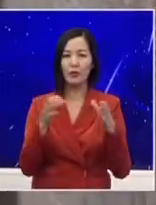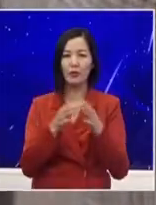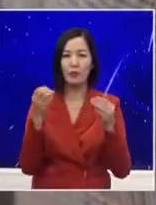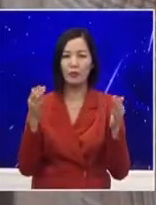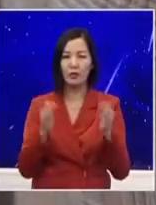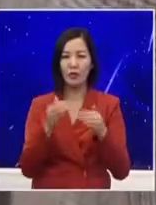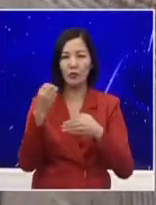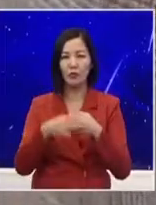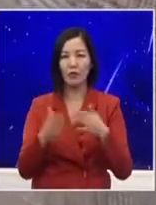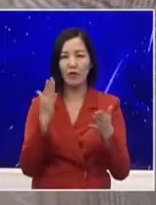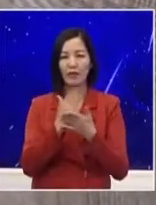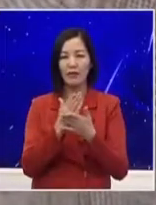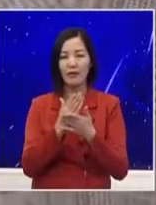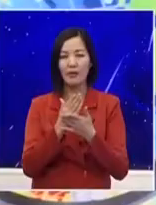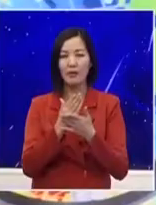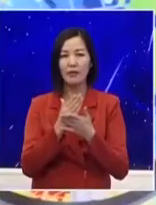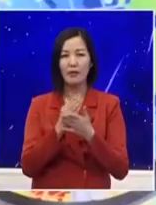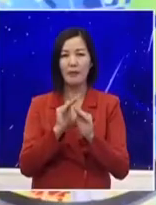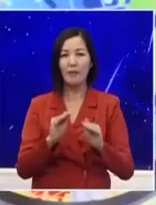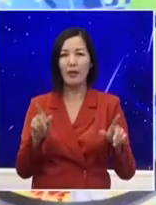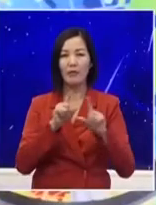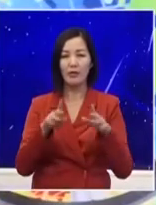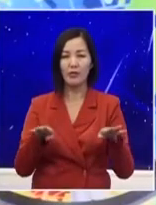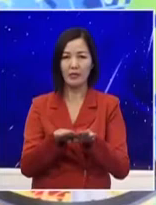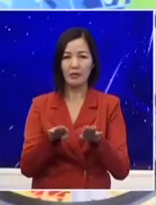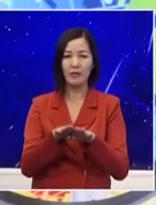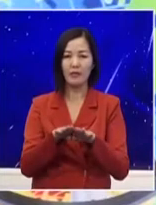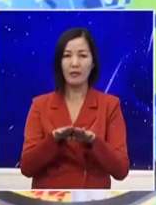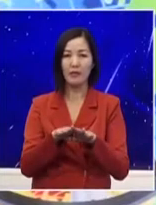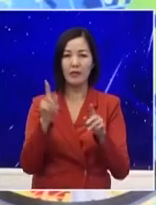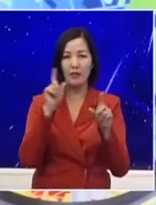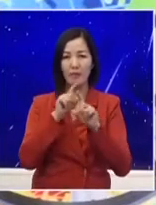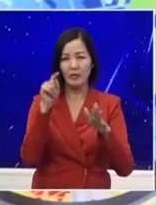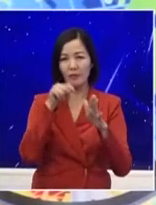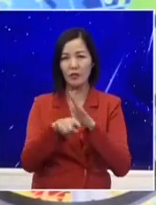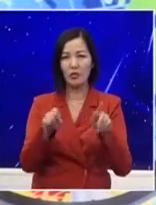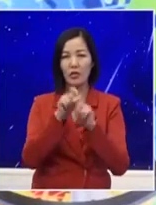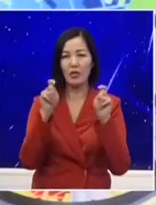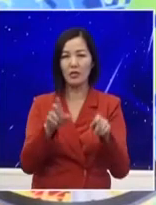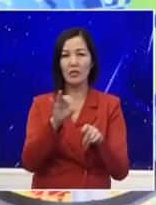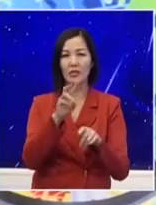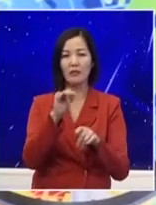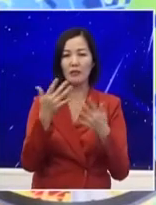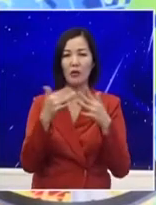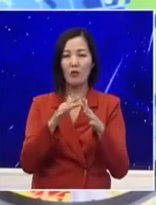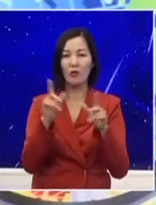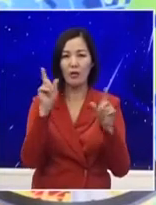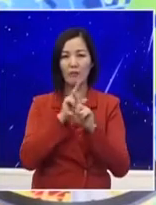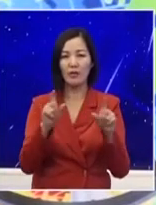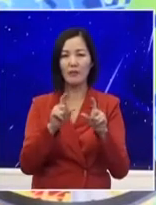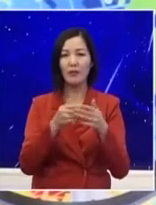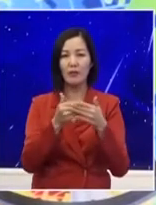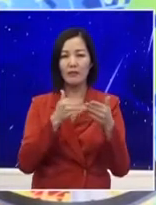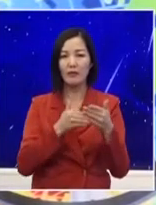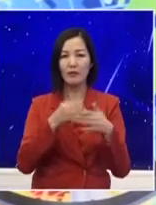орталығымыз бар. Садик, балабақша дейді ғой, мектептің ішінен ашылған. Енді бұйырса, Сарбастау орта мектебі, мектепке дейін